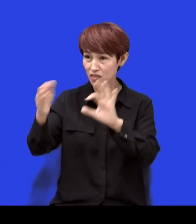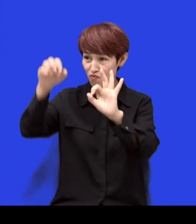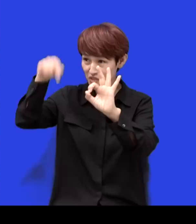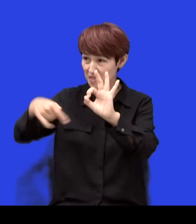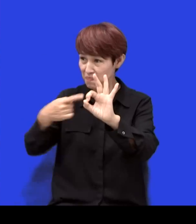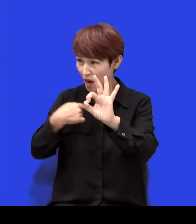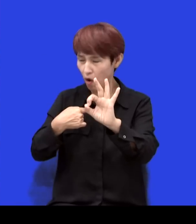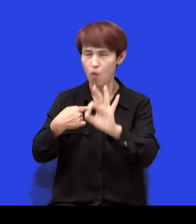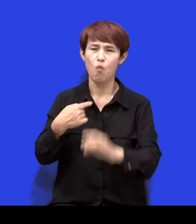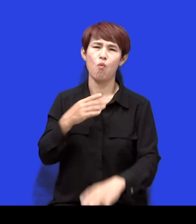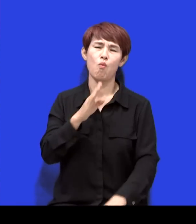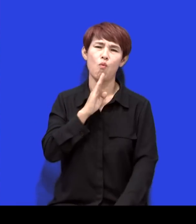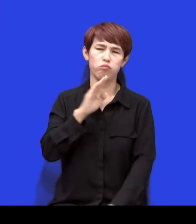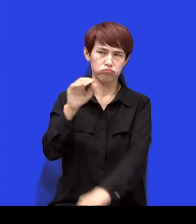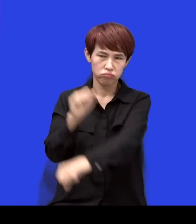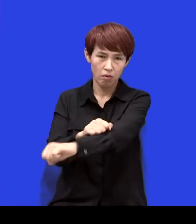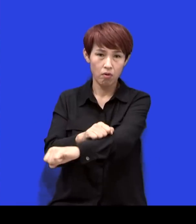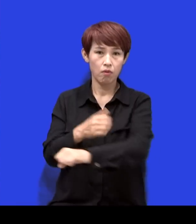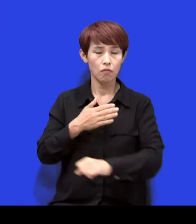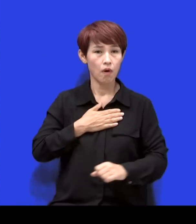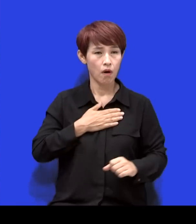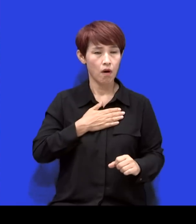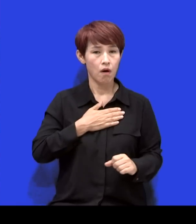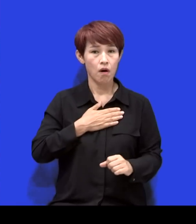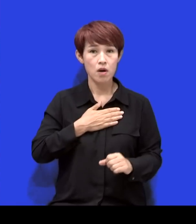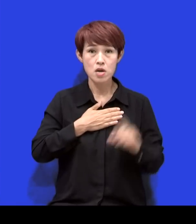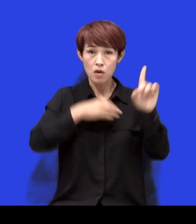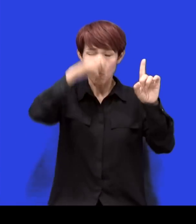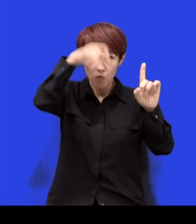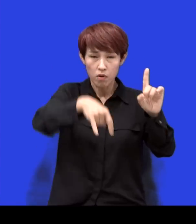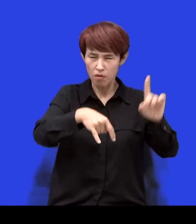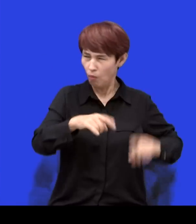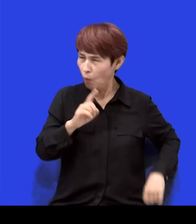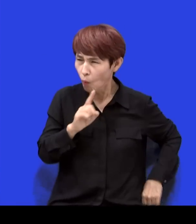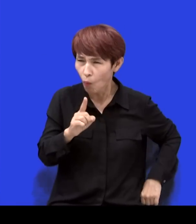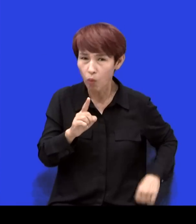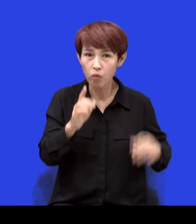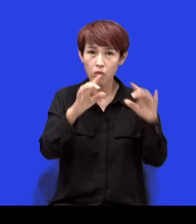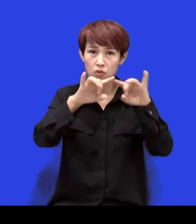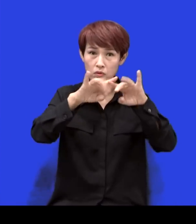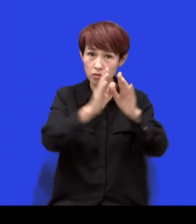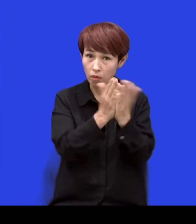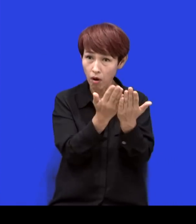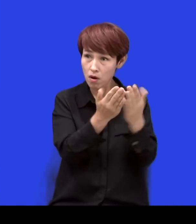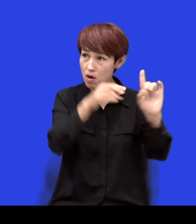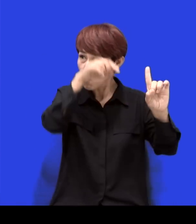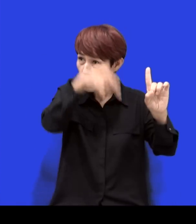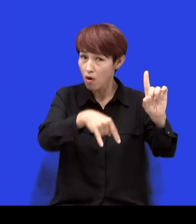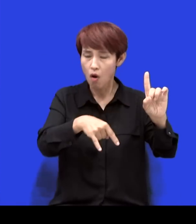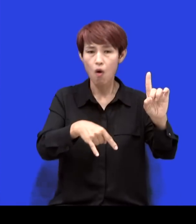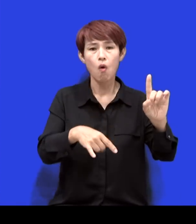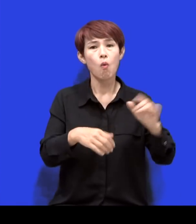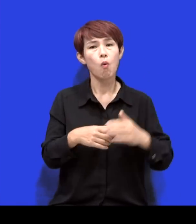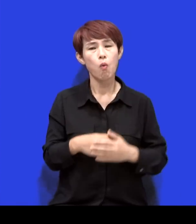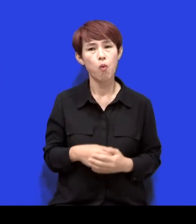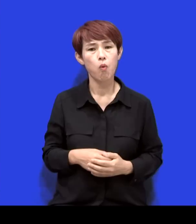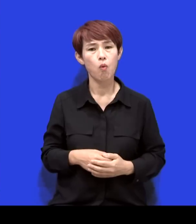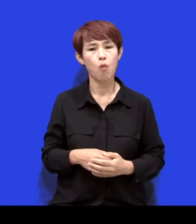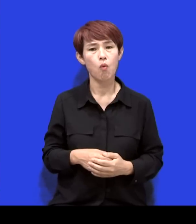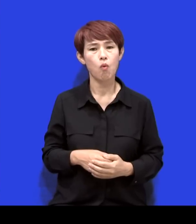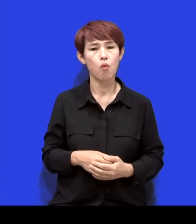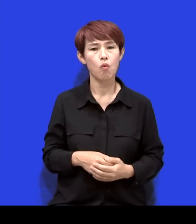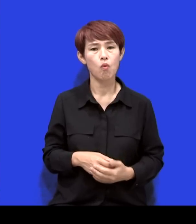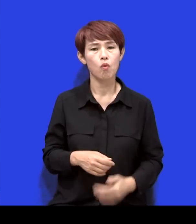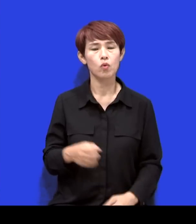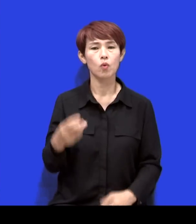올라가기 쉽지 않아요. 그런데 네네. 종합 1위란 거예요. 그래서 깜짝 놀랐고 이후로 이제 오프라인에서도 베스트에 올라가더니